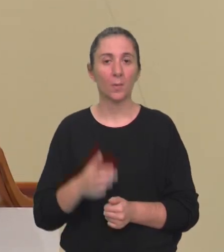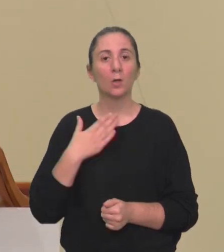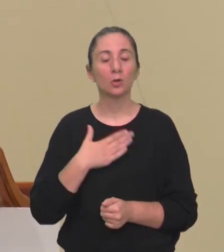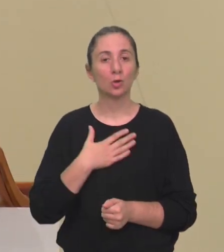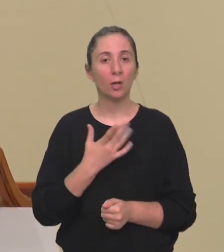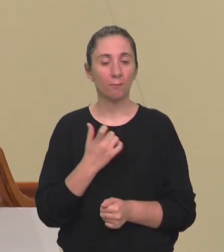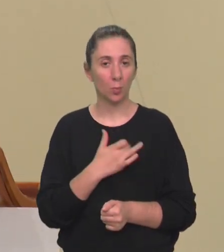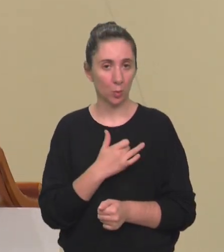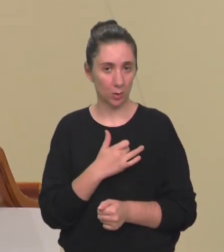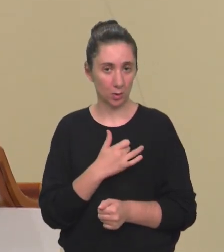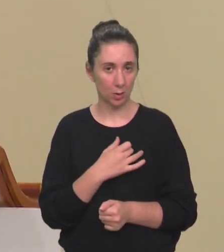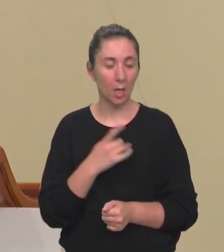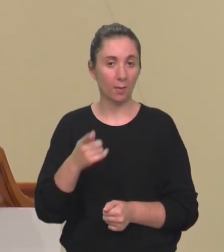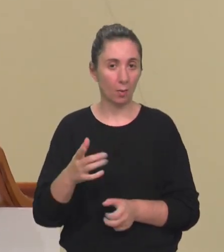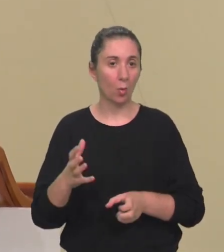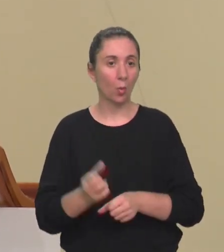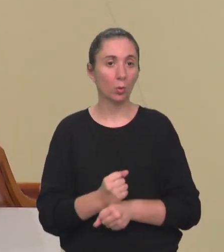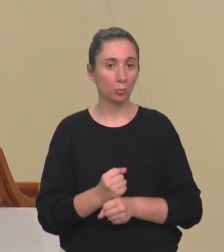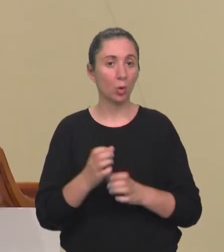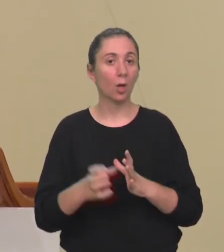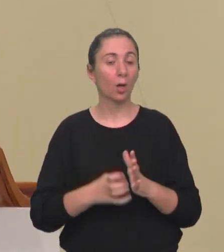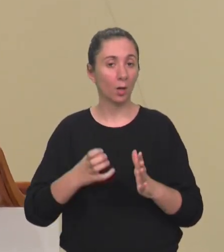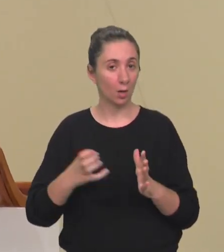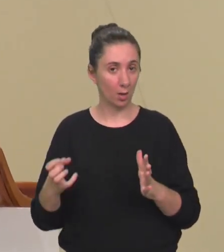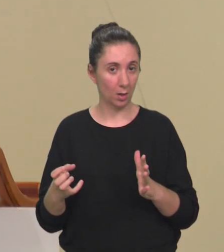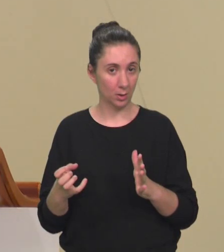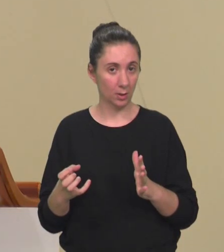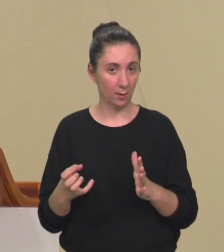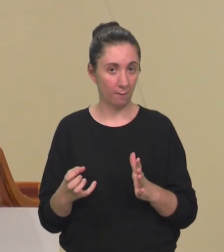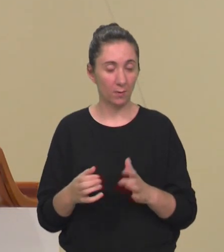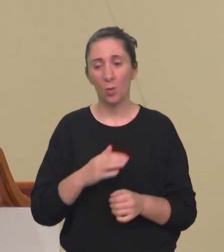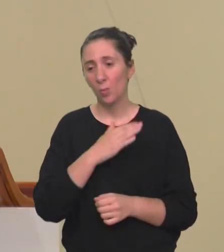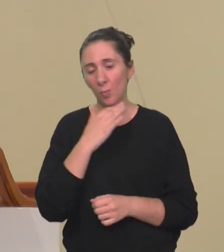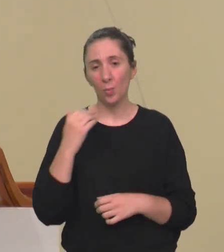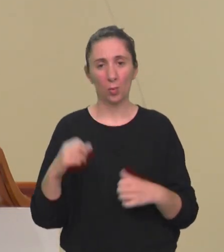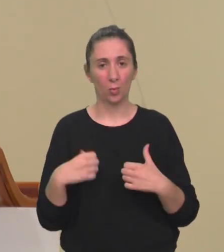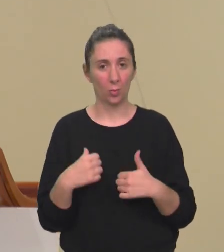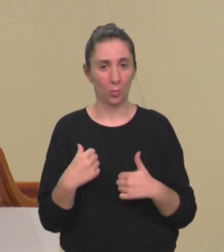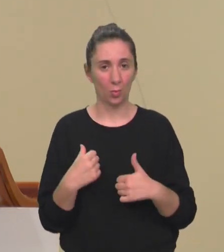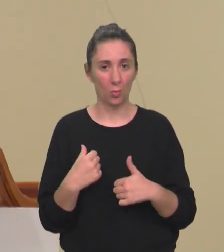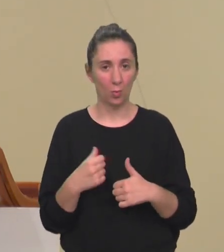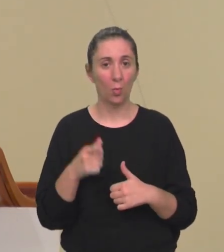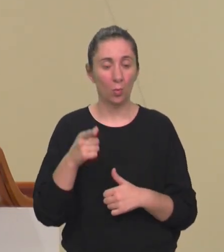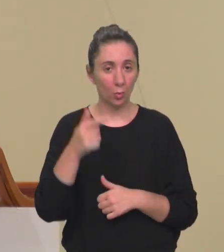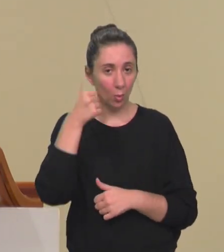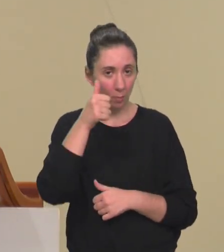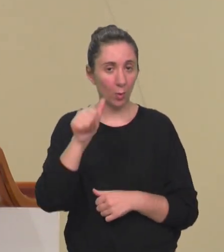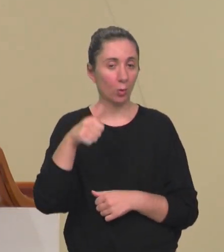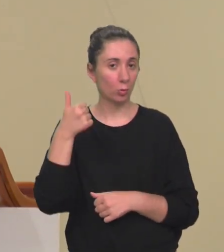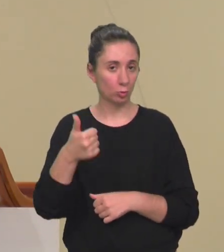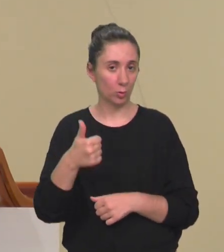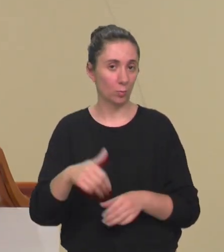Želim vam od srca da tako uspješno nastavite još puno godina, te vam u to ime još